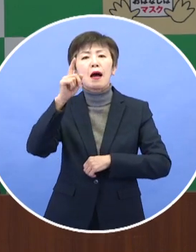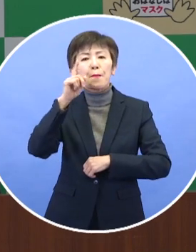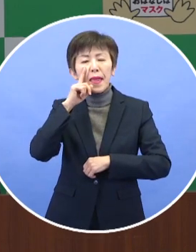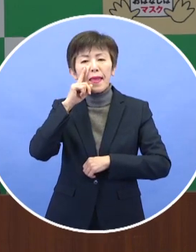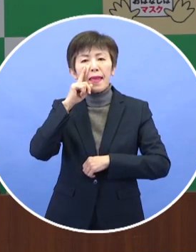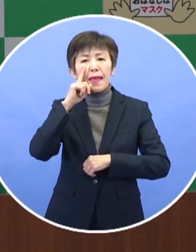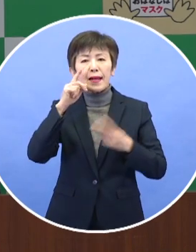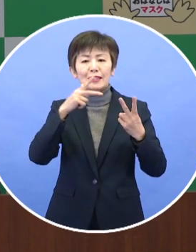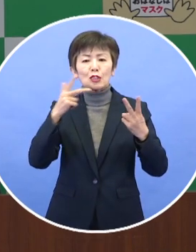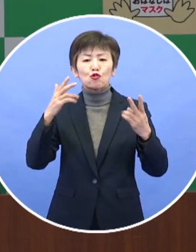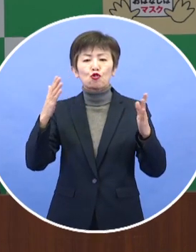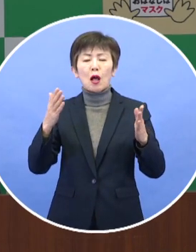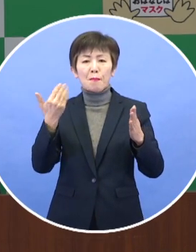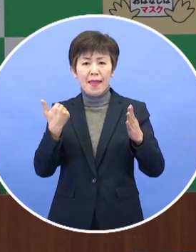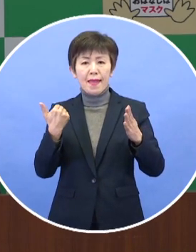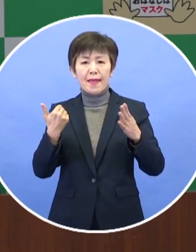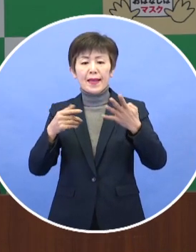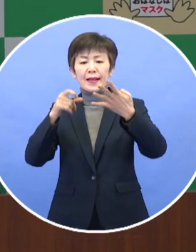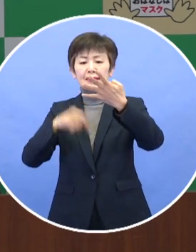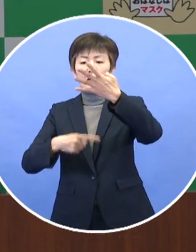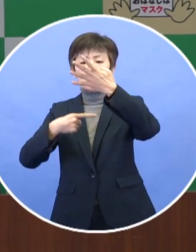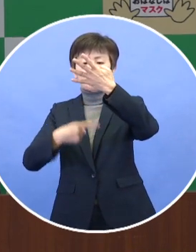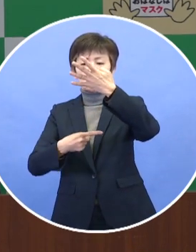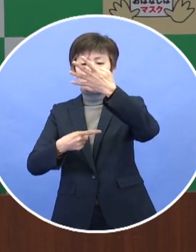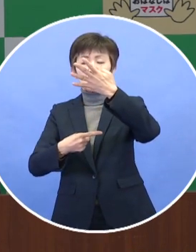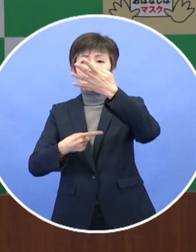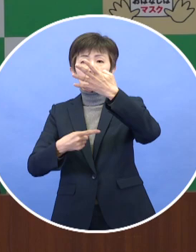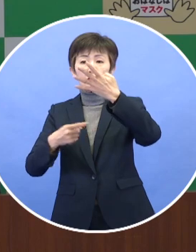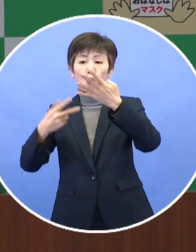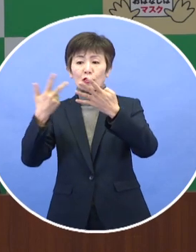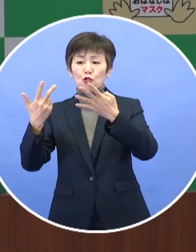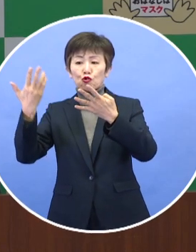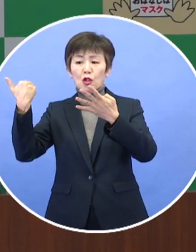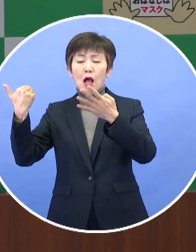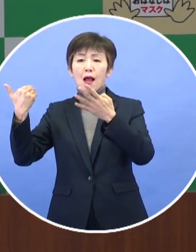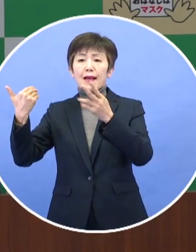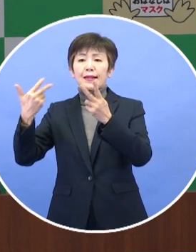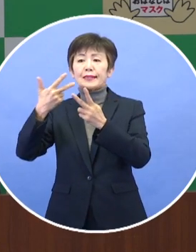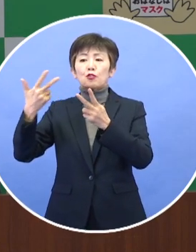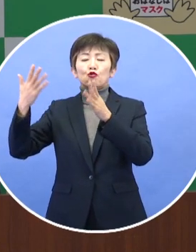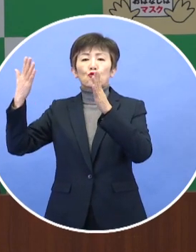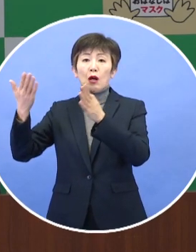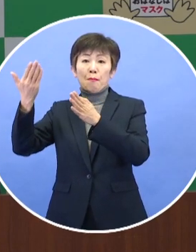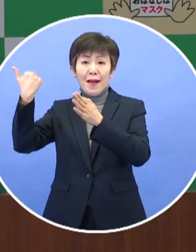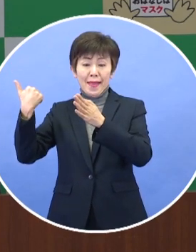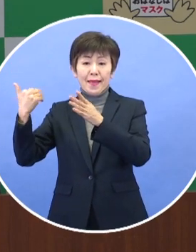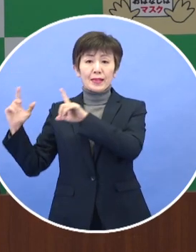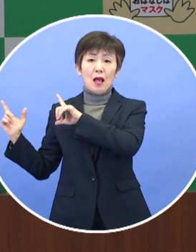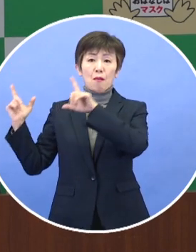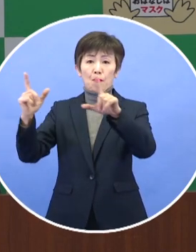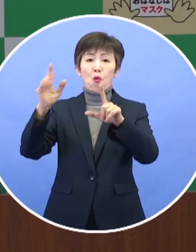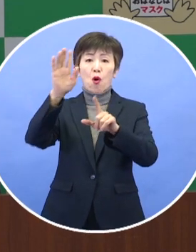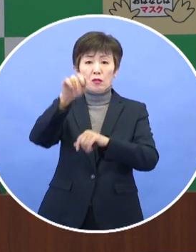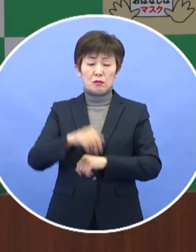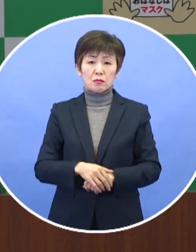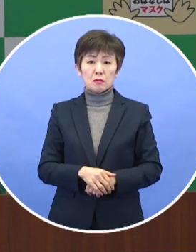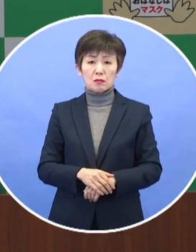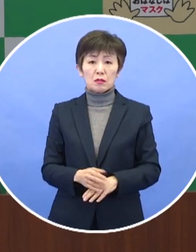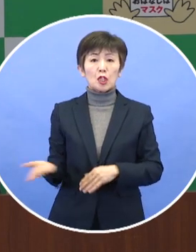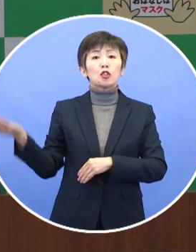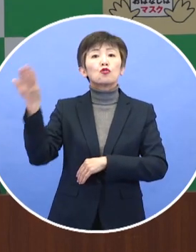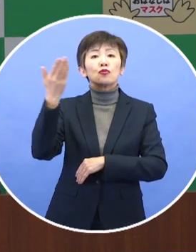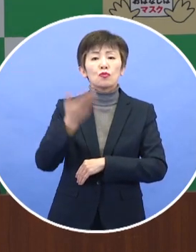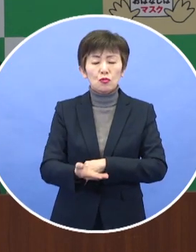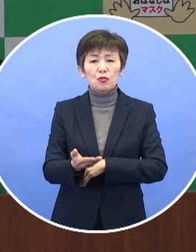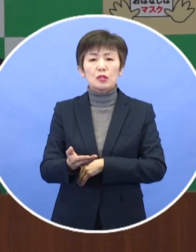2週間前ぐらいをめどにやろうということで今年からやらせていただいております。またフリーアドレスの拡大、これも